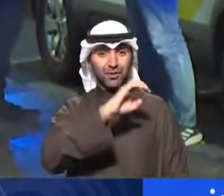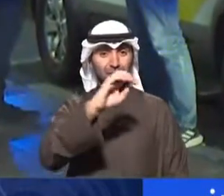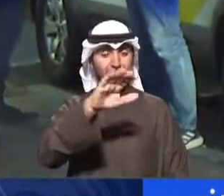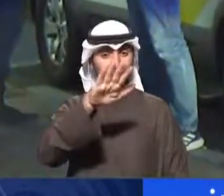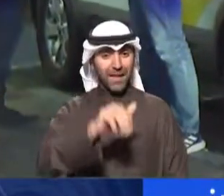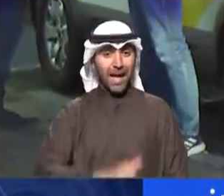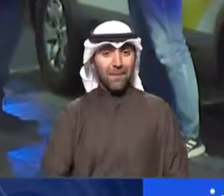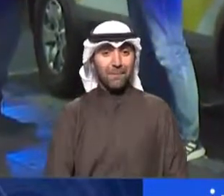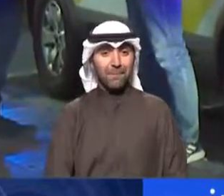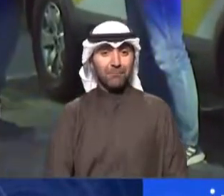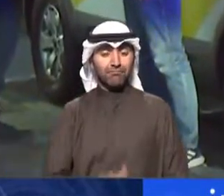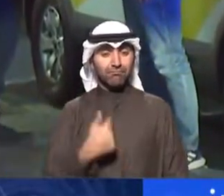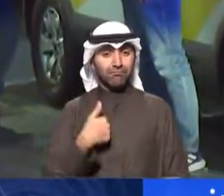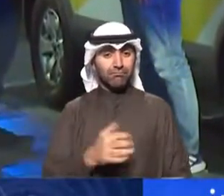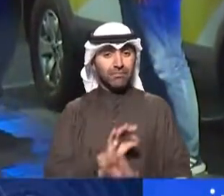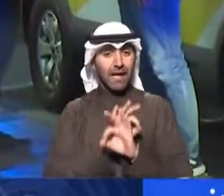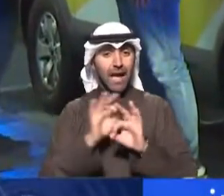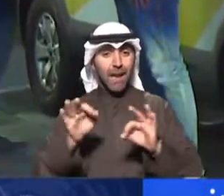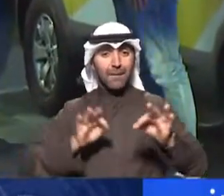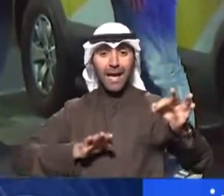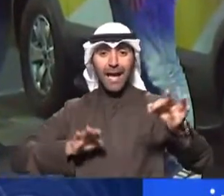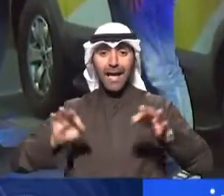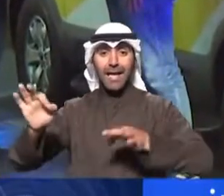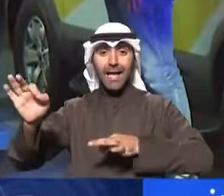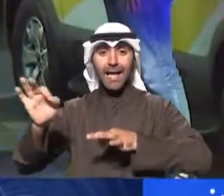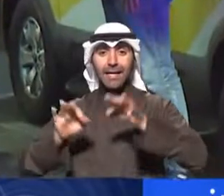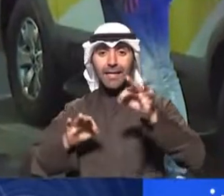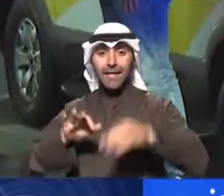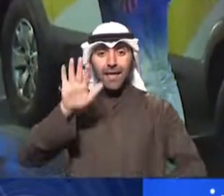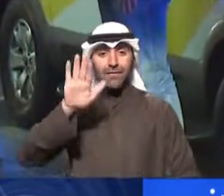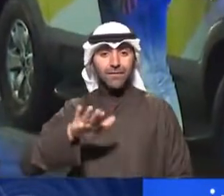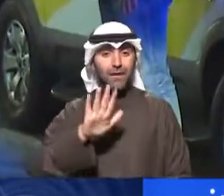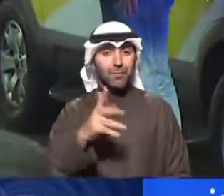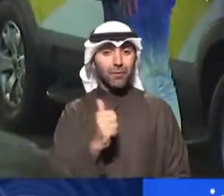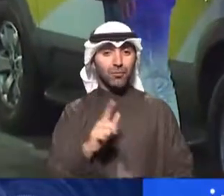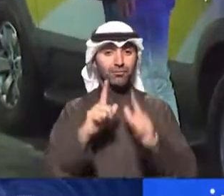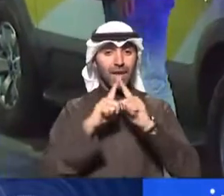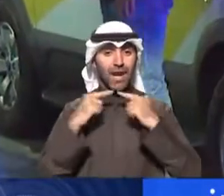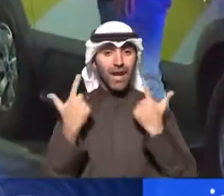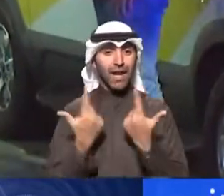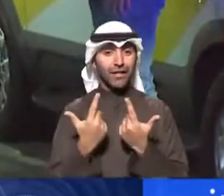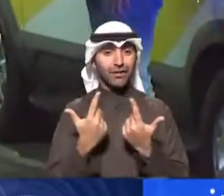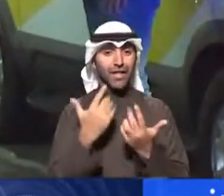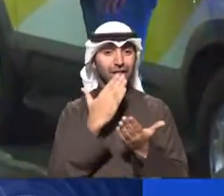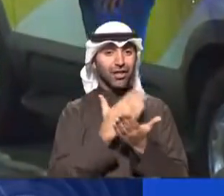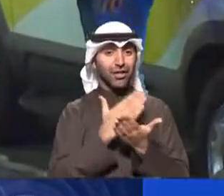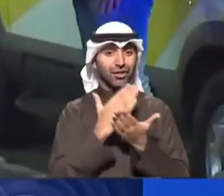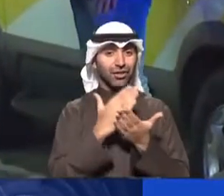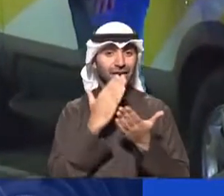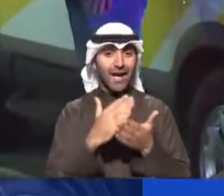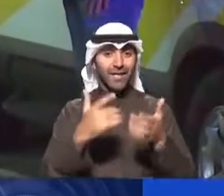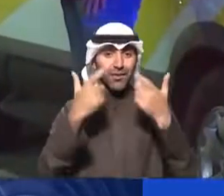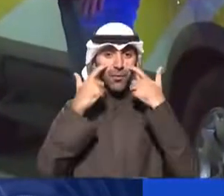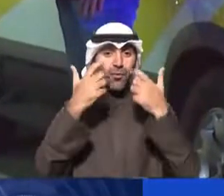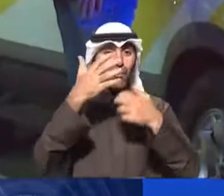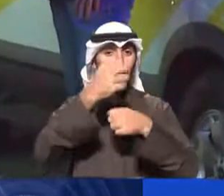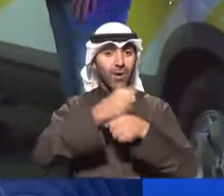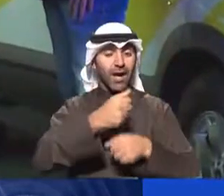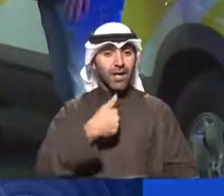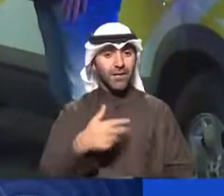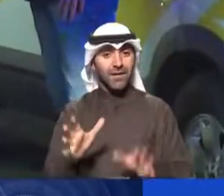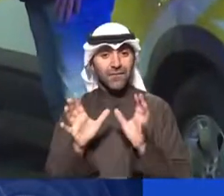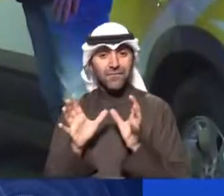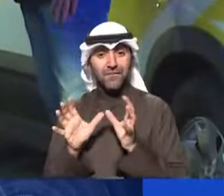لجنة الاشتراطات الصحية، وتم توزيع المفتشين لعدة جهات، منها المجمعات اللي لها